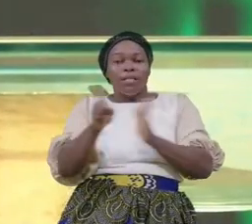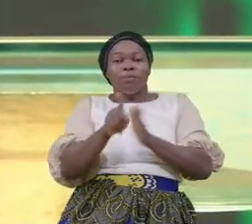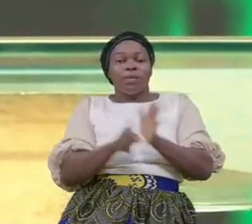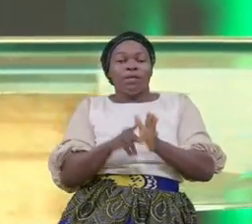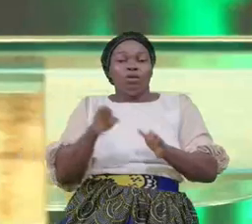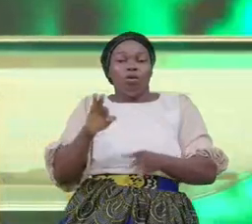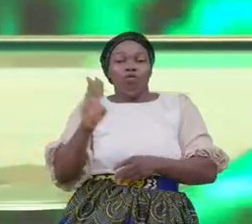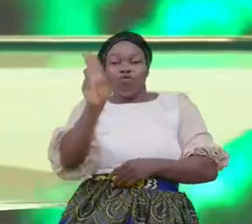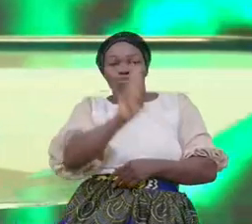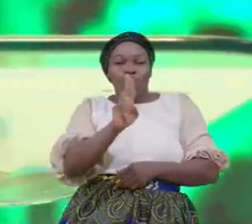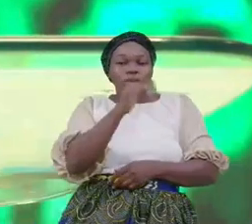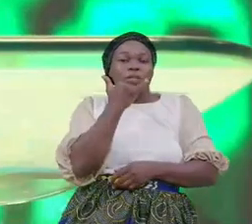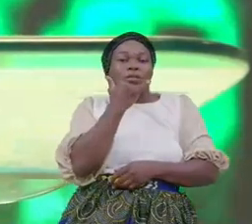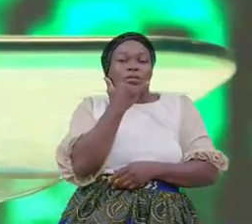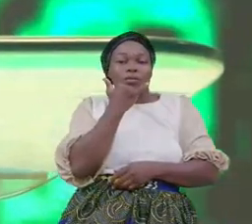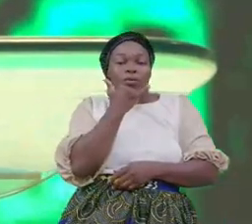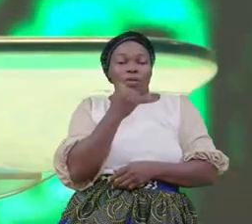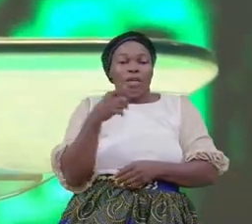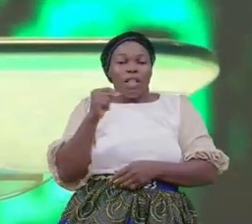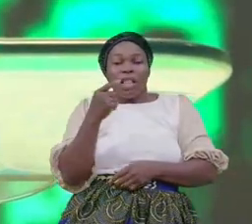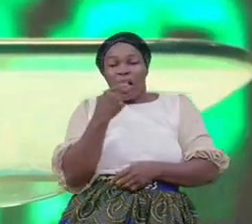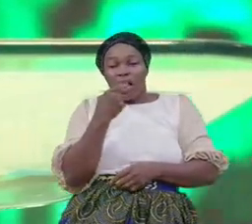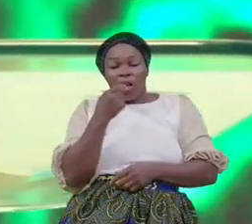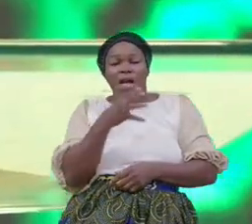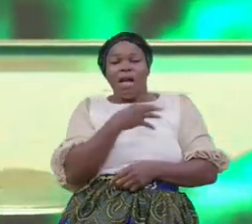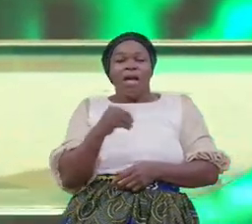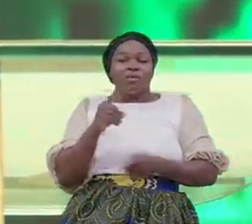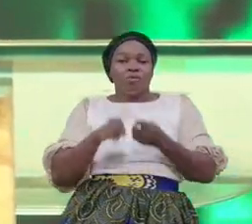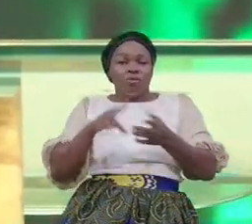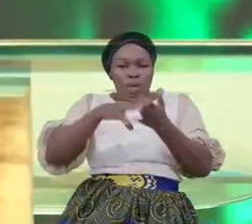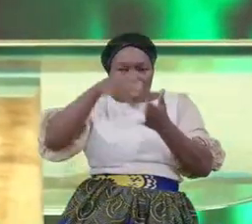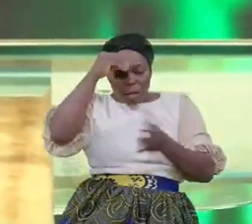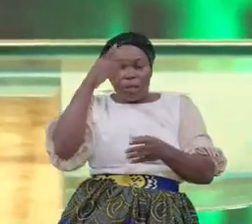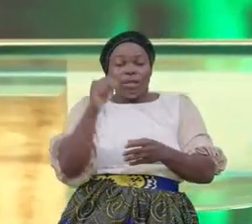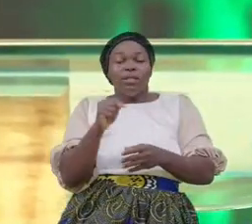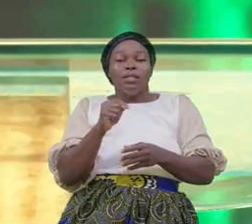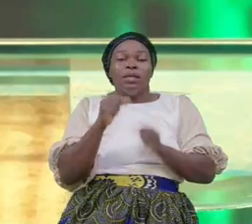bien en abusant de notre langue. Ils doivent apprendre le pouvoir